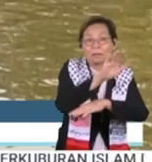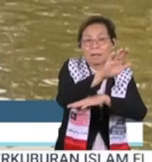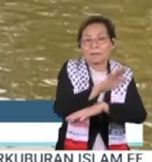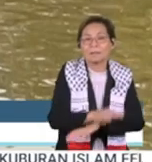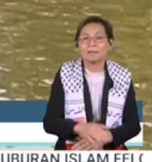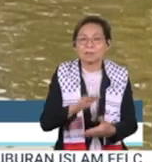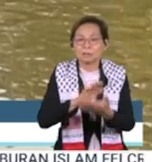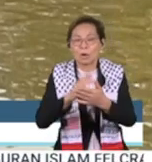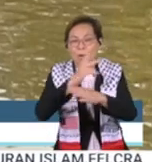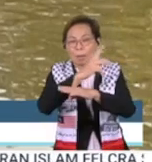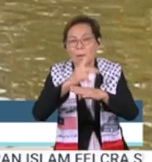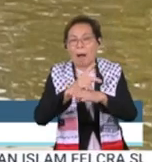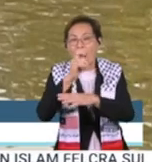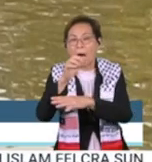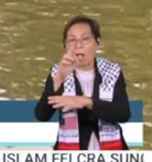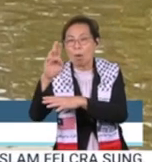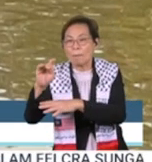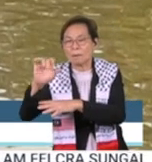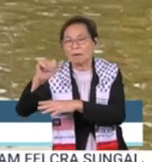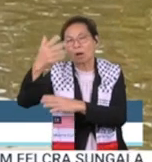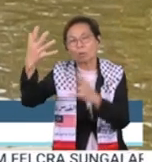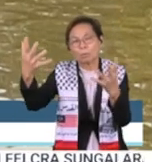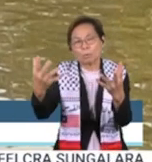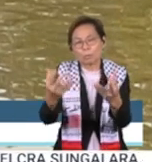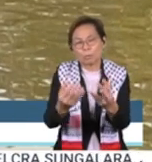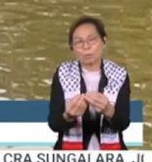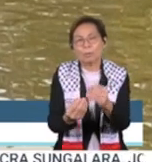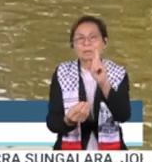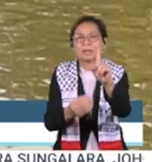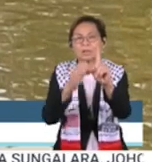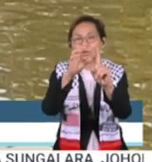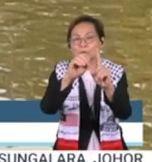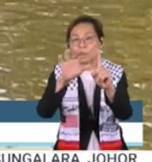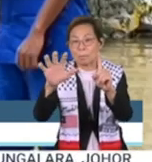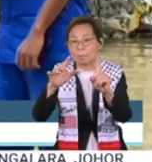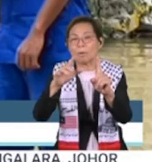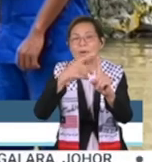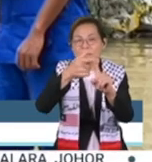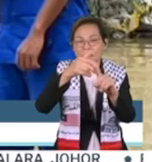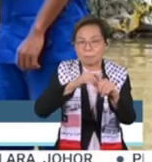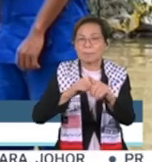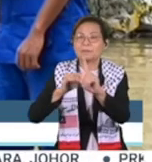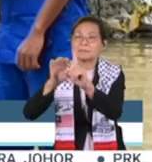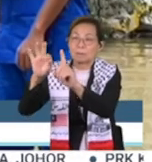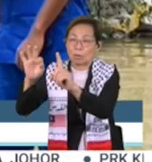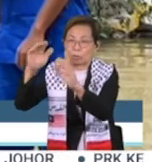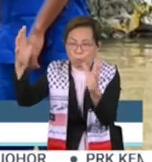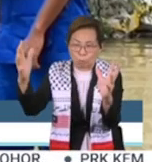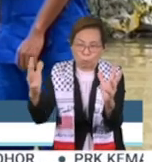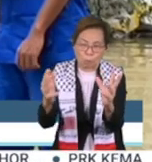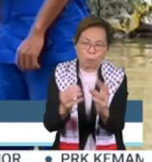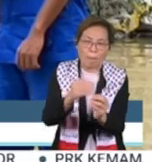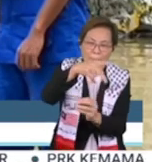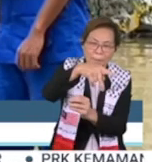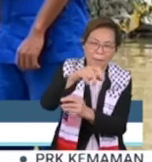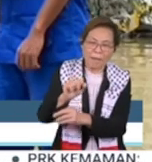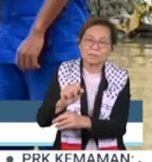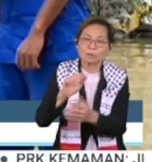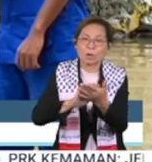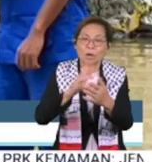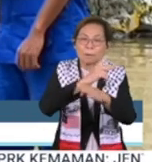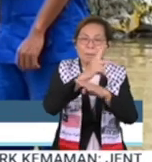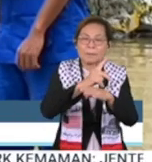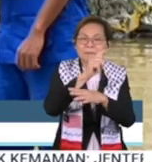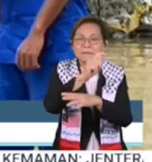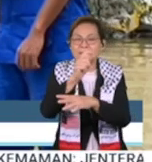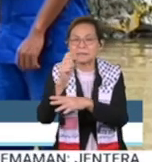Sekolah Menengah Kebangsaan Alul Merah pula berkurang kepada 105 orang penduduk daripada 109 orang. Sementara itu, PPS Sekolah Kebangsaan